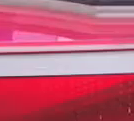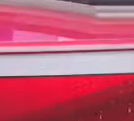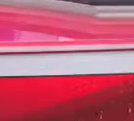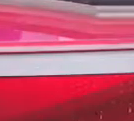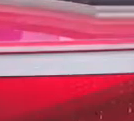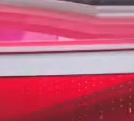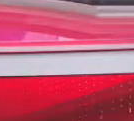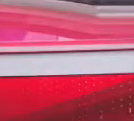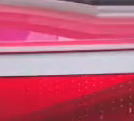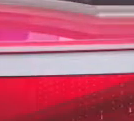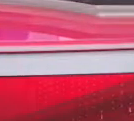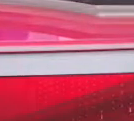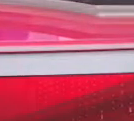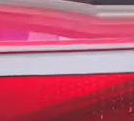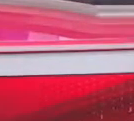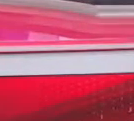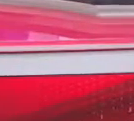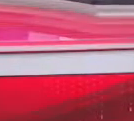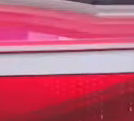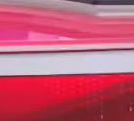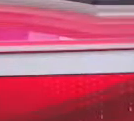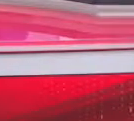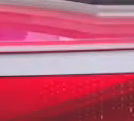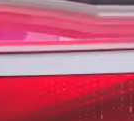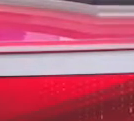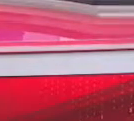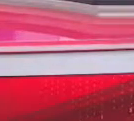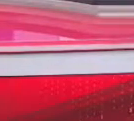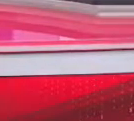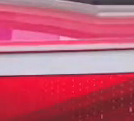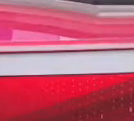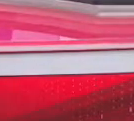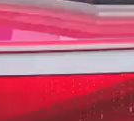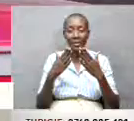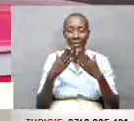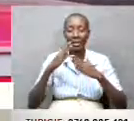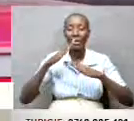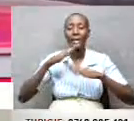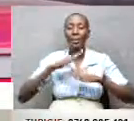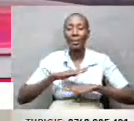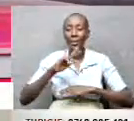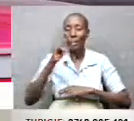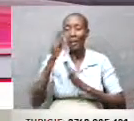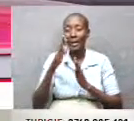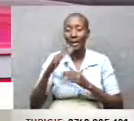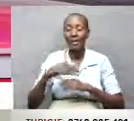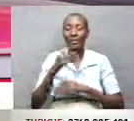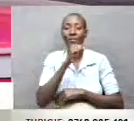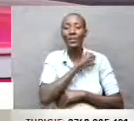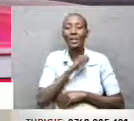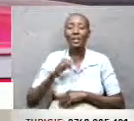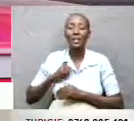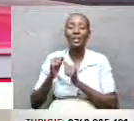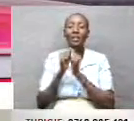Naam, karibu sana, tuandamane sawa hadi tamati. Ni afueni kwa Wakenya, hii ni baada ya bunge la seneti kutatua mzozo